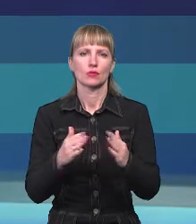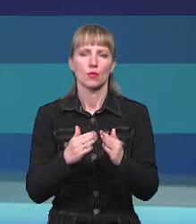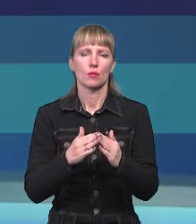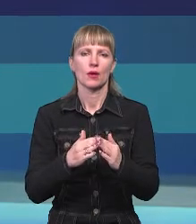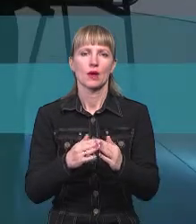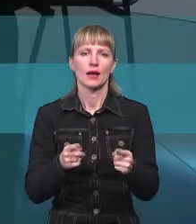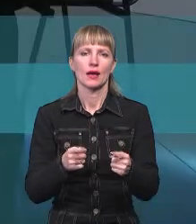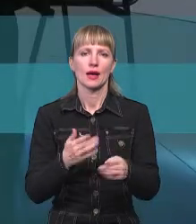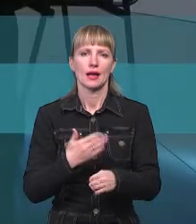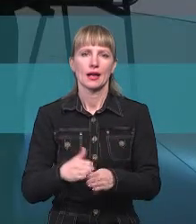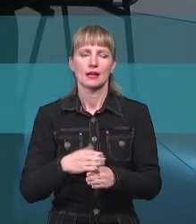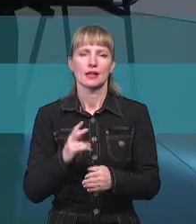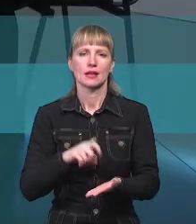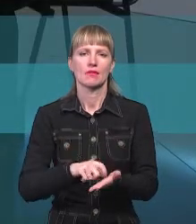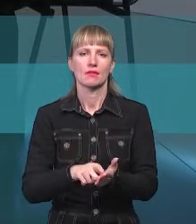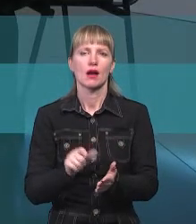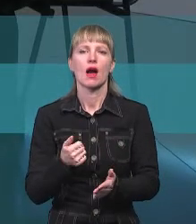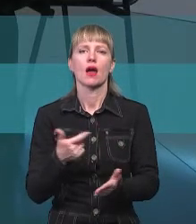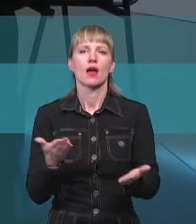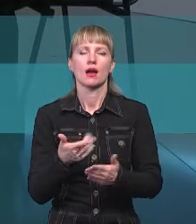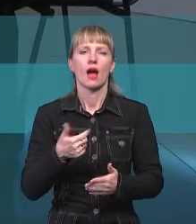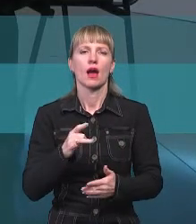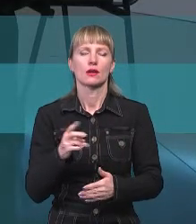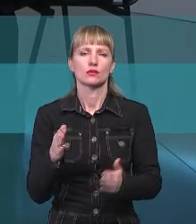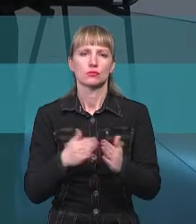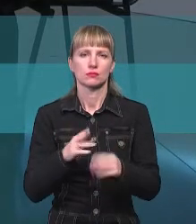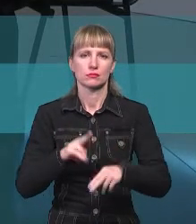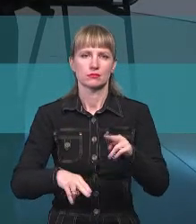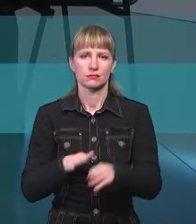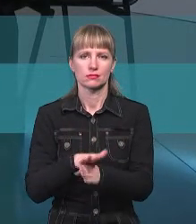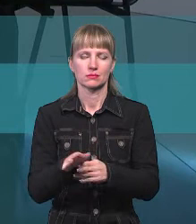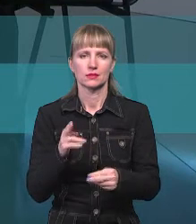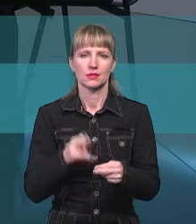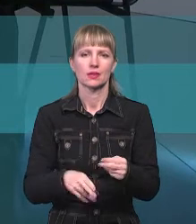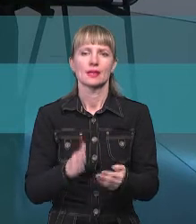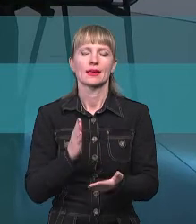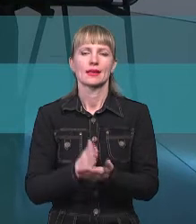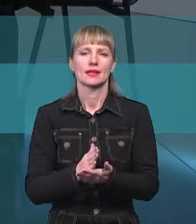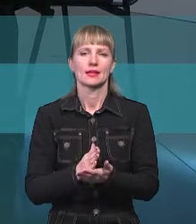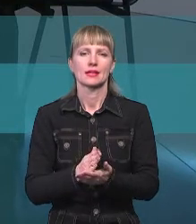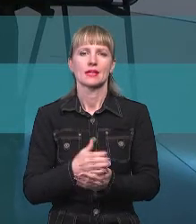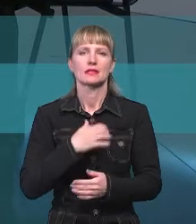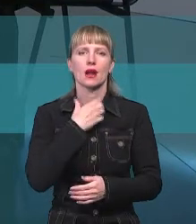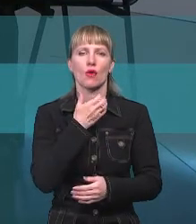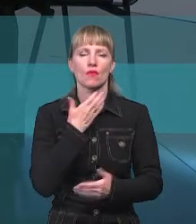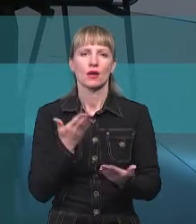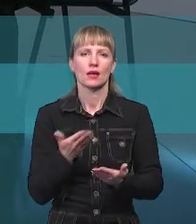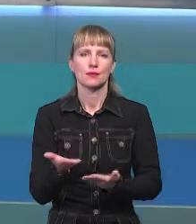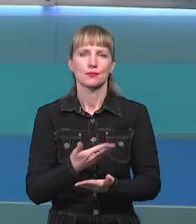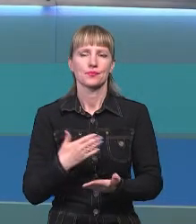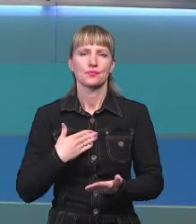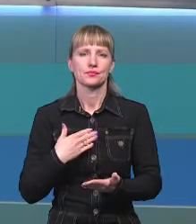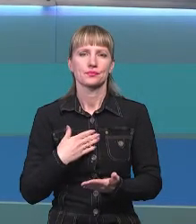кредити на квартиру. А яка гарантія того, що будинки добудуються? Є певні види страхування, якими ми